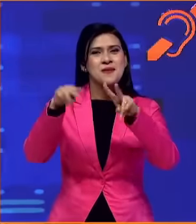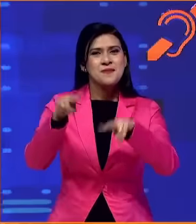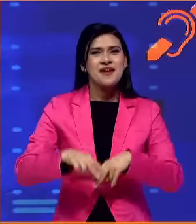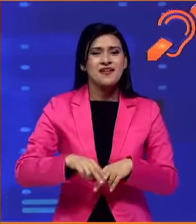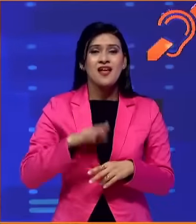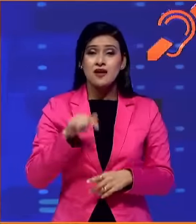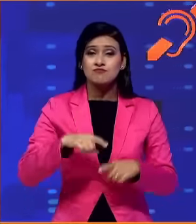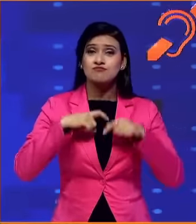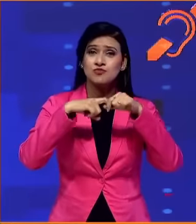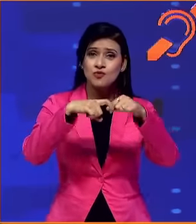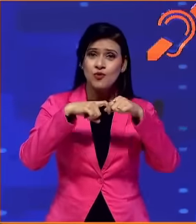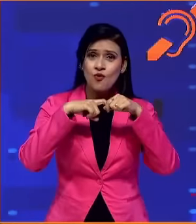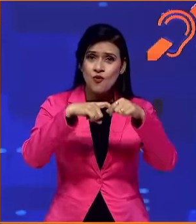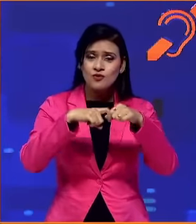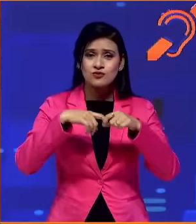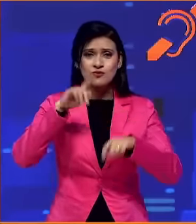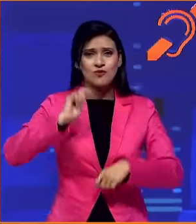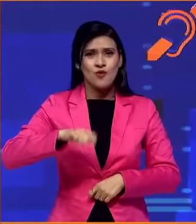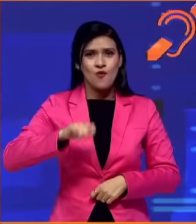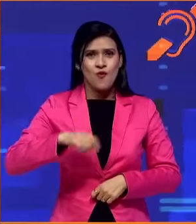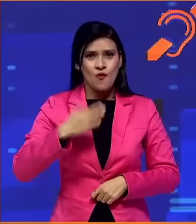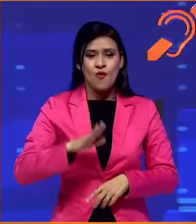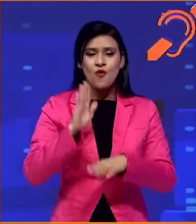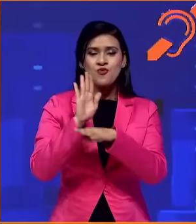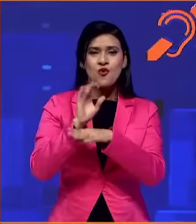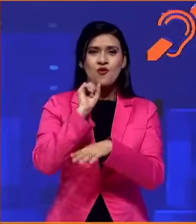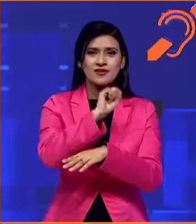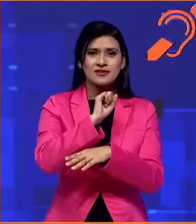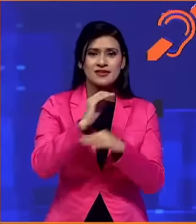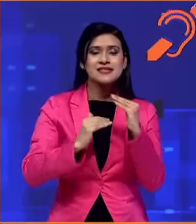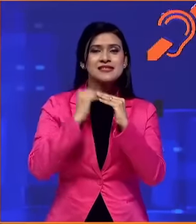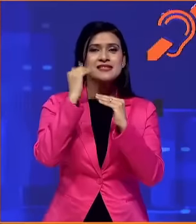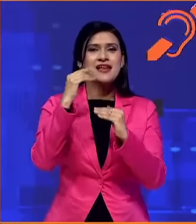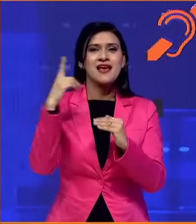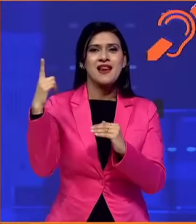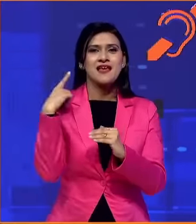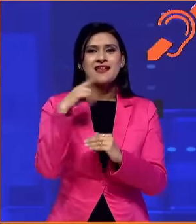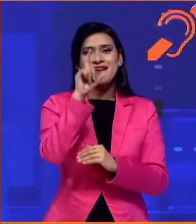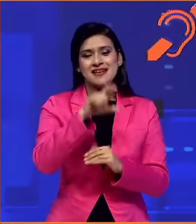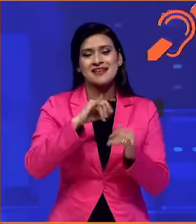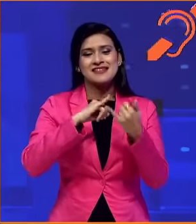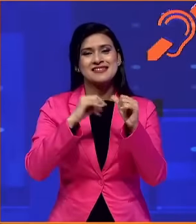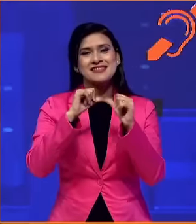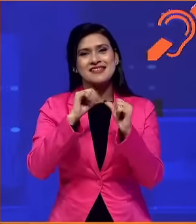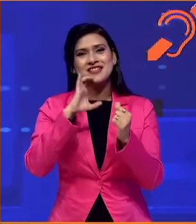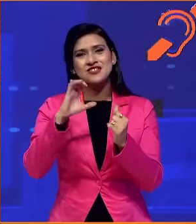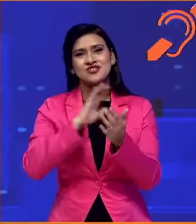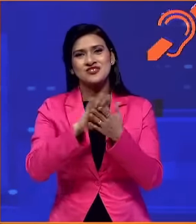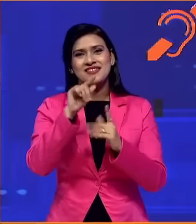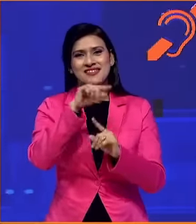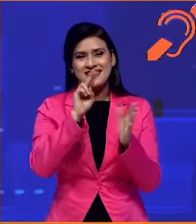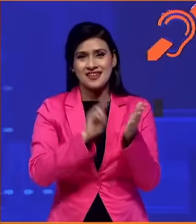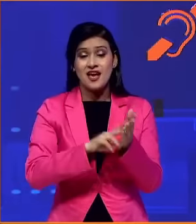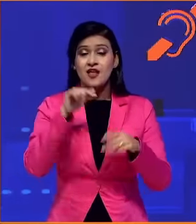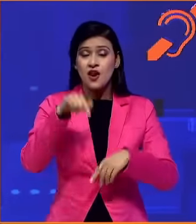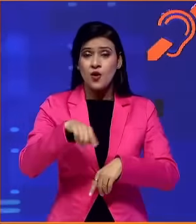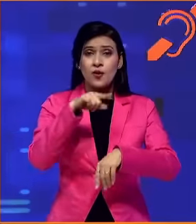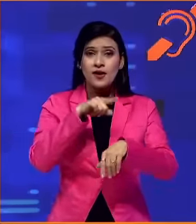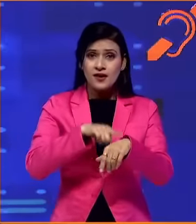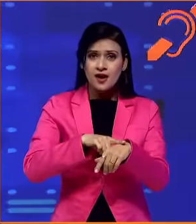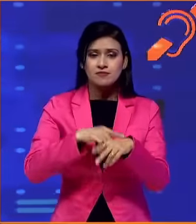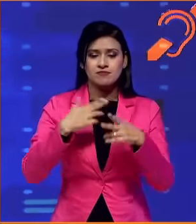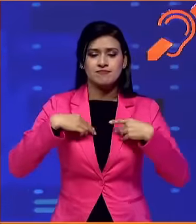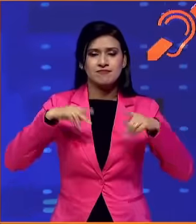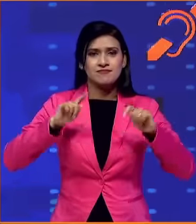है। आजहमने कांग्रेसपार्टीकेमहासचिवसचिन पायलटसेपूछताछऔरजिरहकी।अब' आपकी